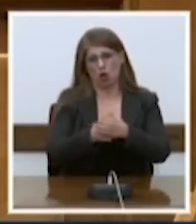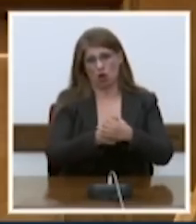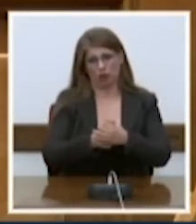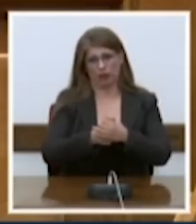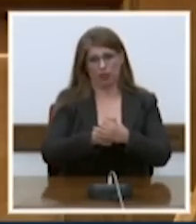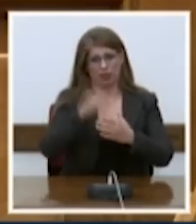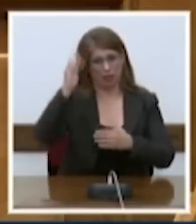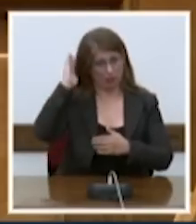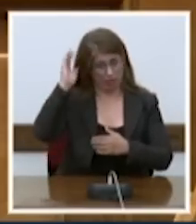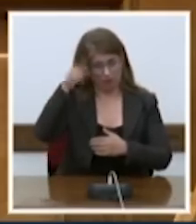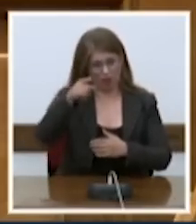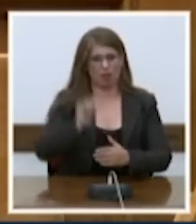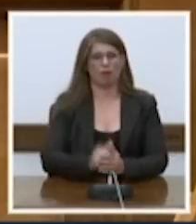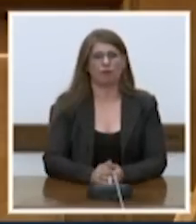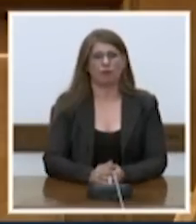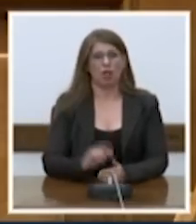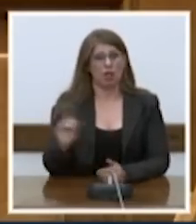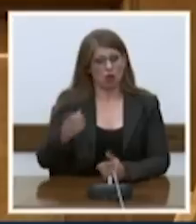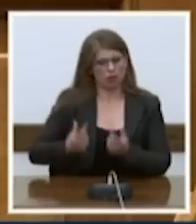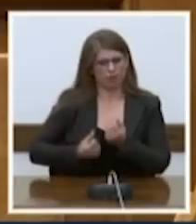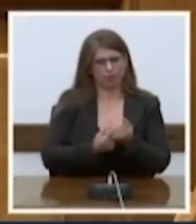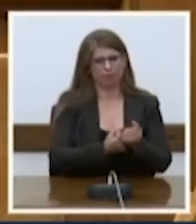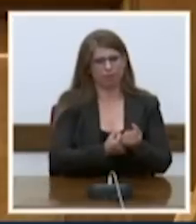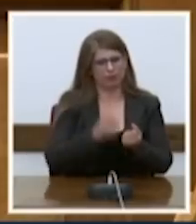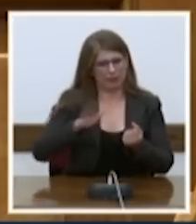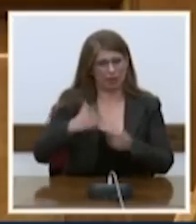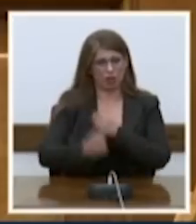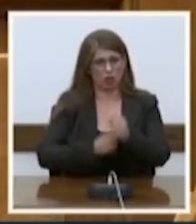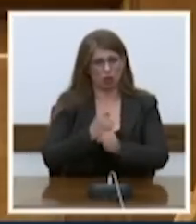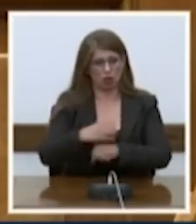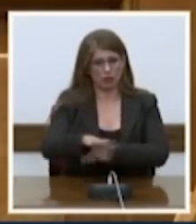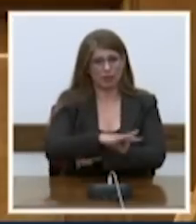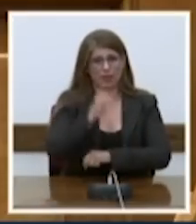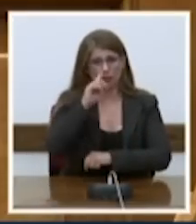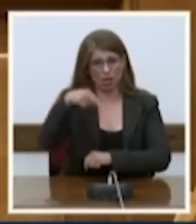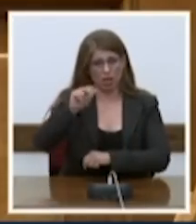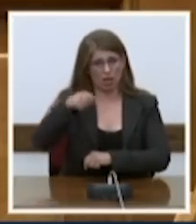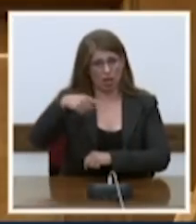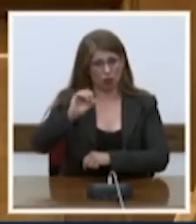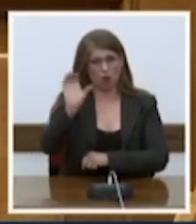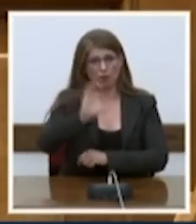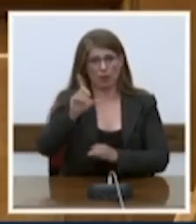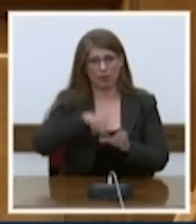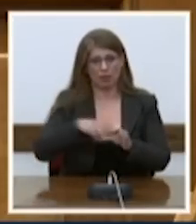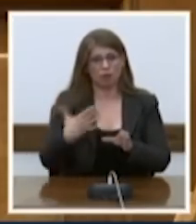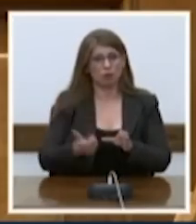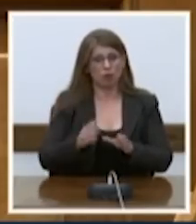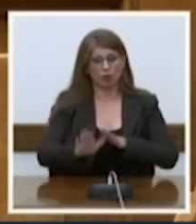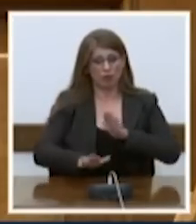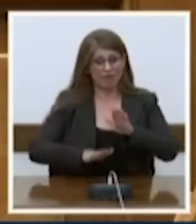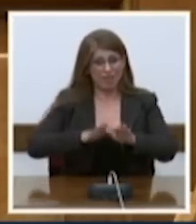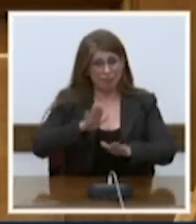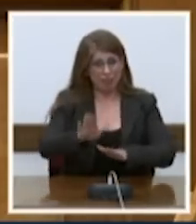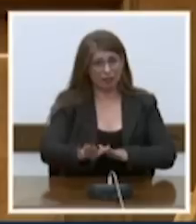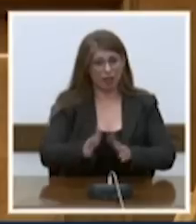σας σιγοντάρετε τα τελευταία χρόνια τους σχεδιασμούς του ΝΑΤΟ, της Ευρωπαϊκής Ένωσης, που έχουν κάνει βήματα προς